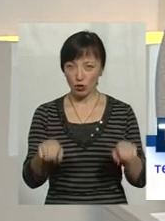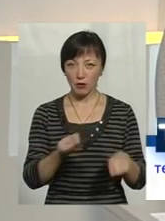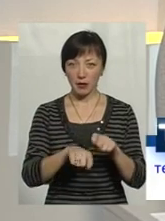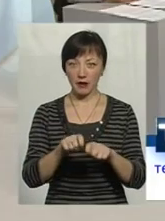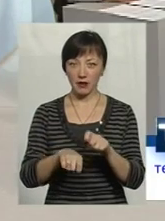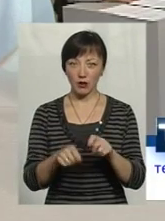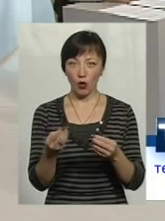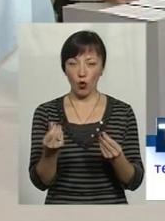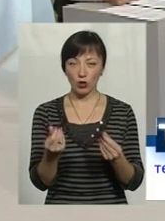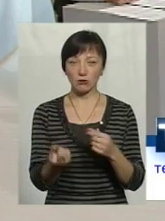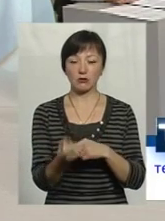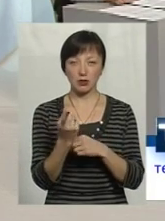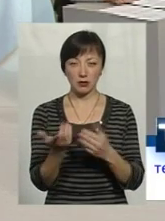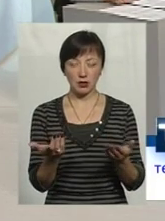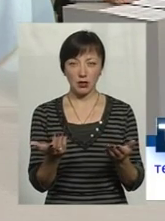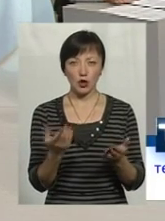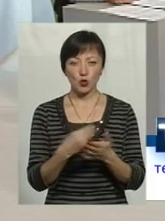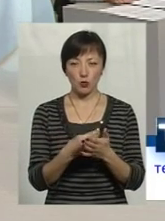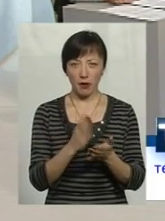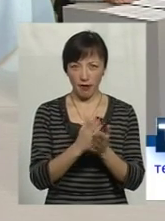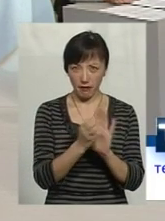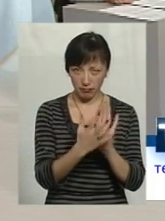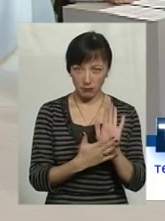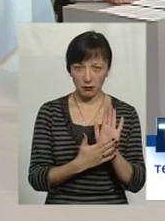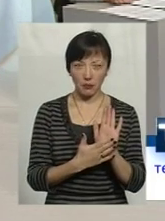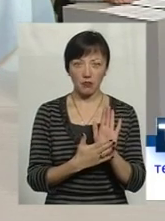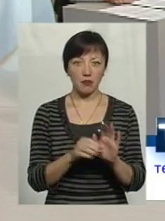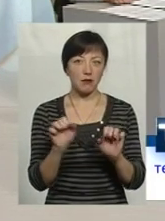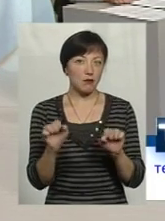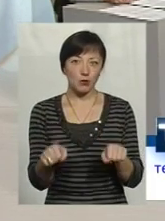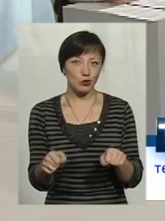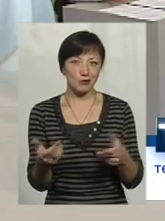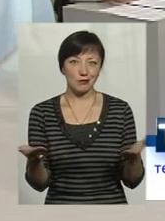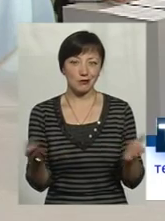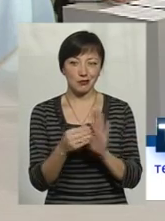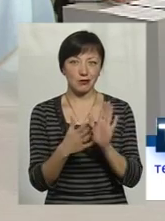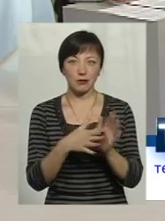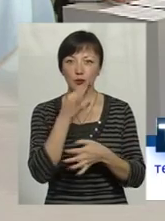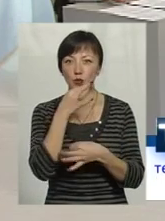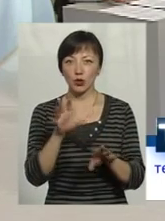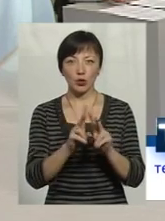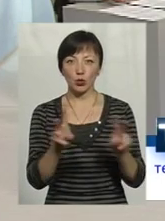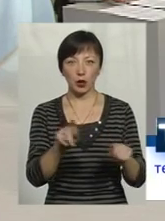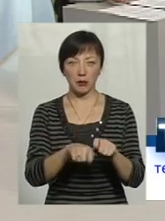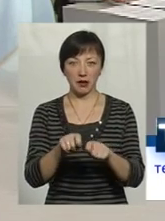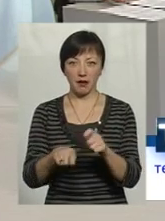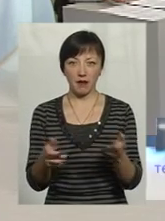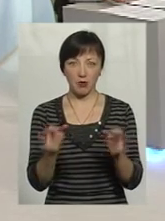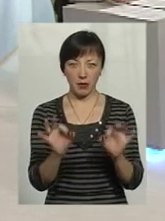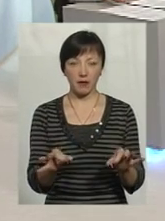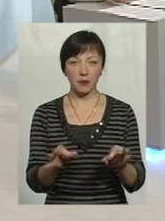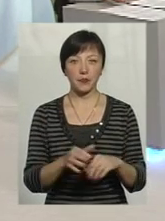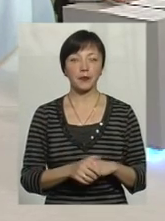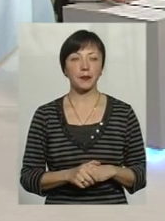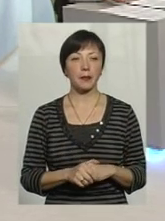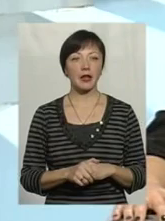перевірити готівкові кошти? Зазначена сума є, але ж її можна зазначити будь-яку, якщо її ніхто не перевіряє, так?